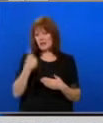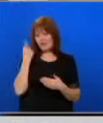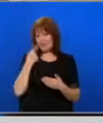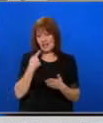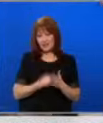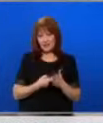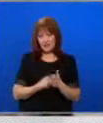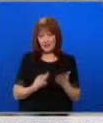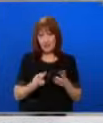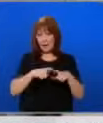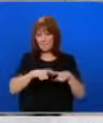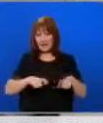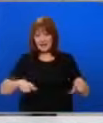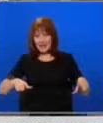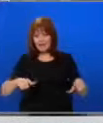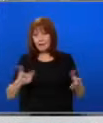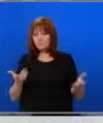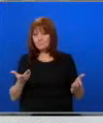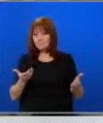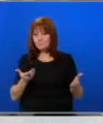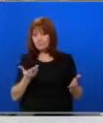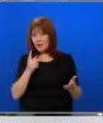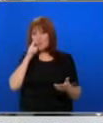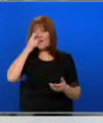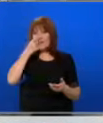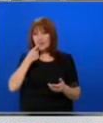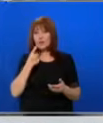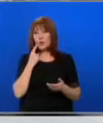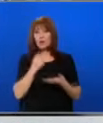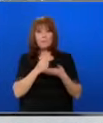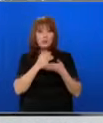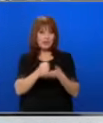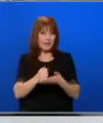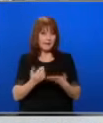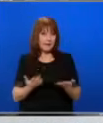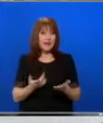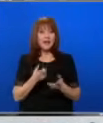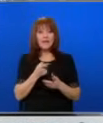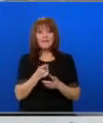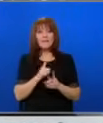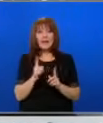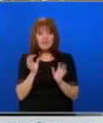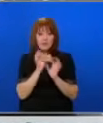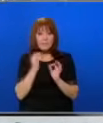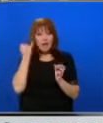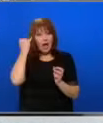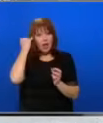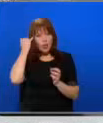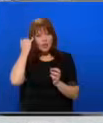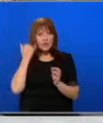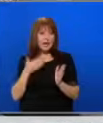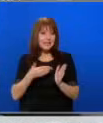Банкета победи бюджета. Управляващите подходиха несъстоятелно и подходиха нелогично спрямо българското